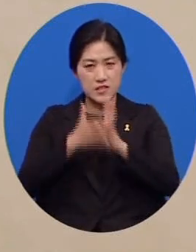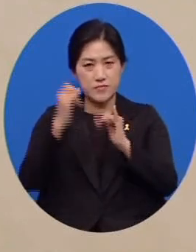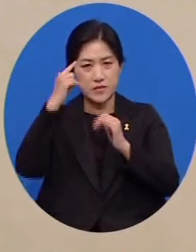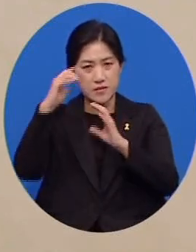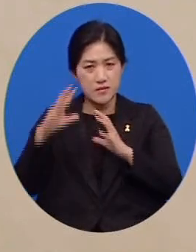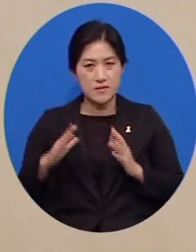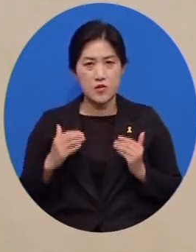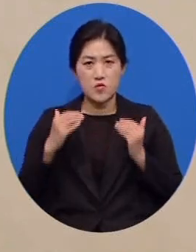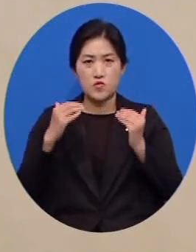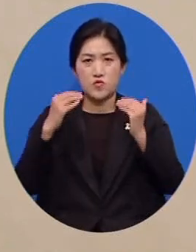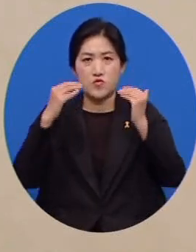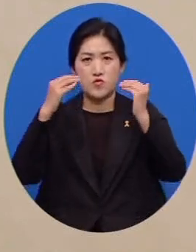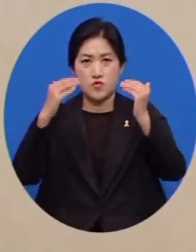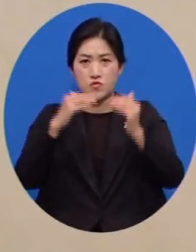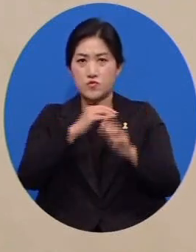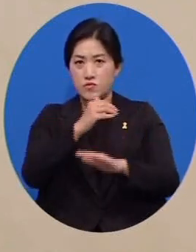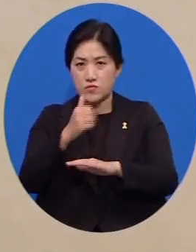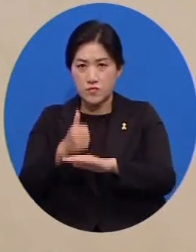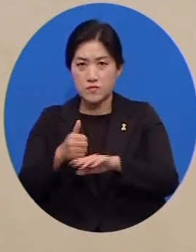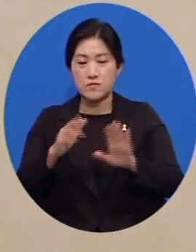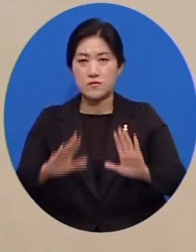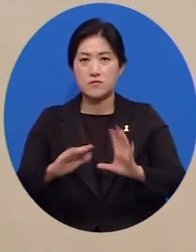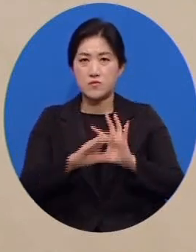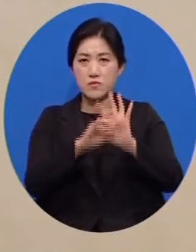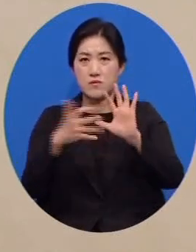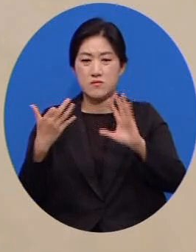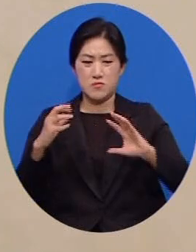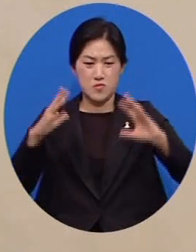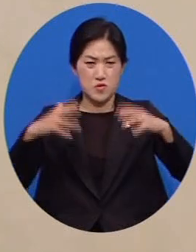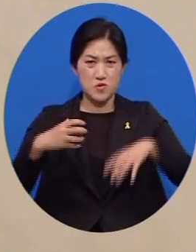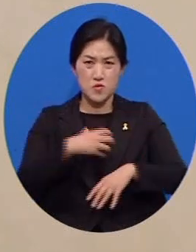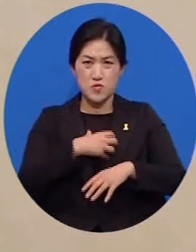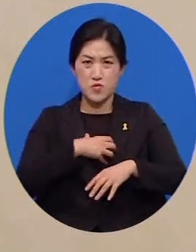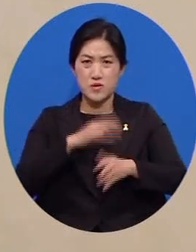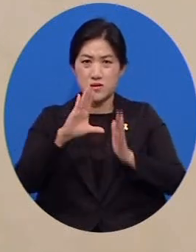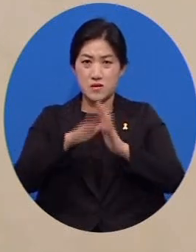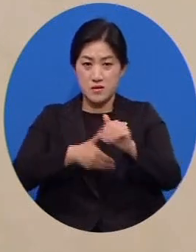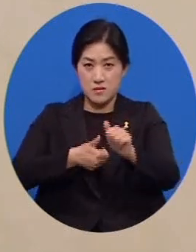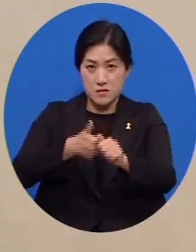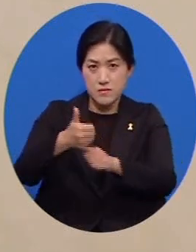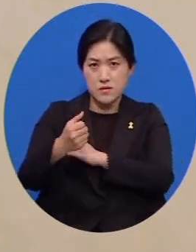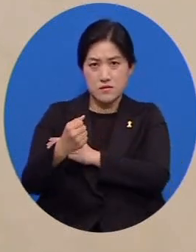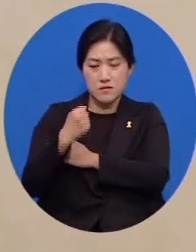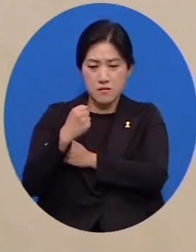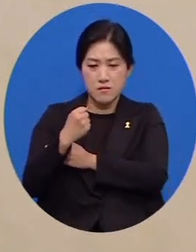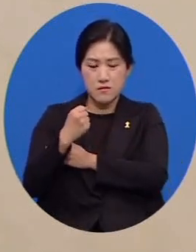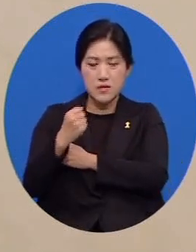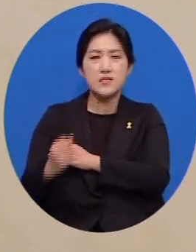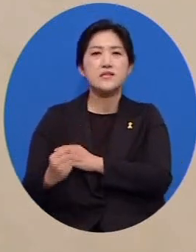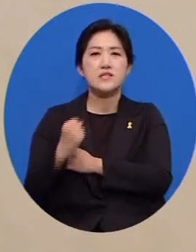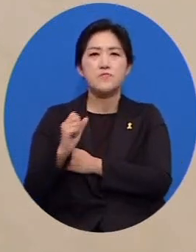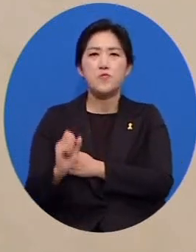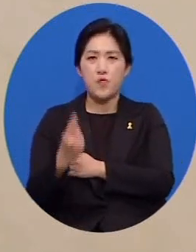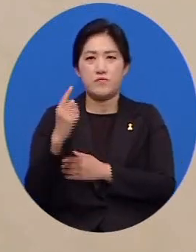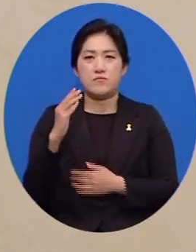지금 코로나19라는 국가적 위기 상황을 극복해가는 힘찬 원동력이 되고